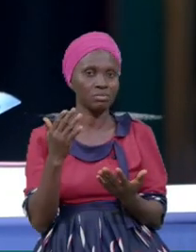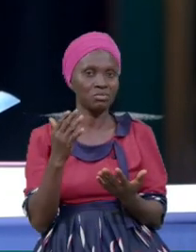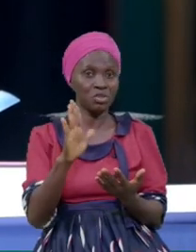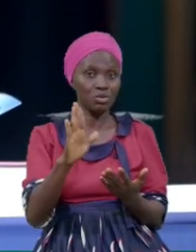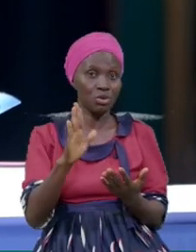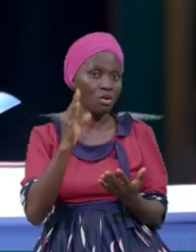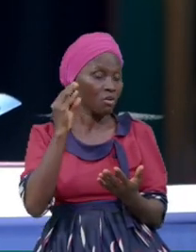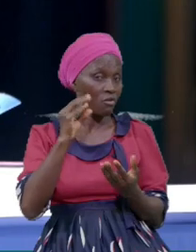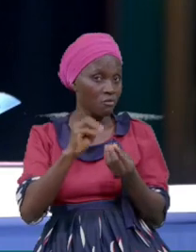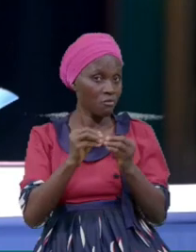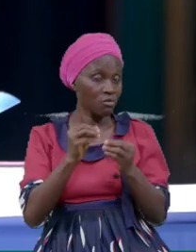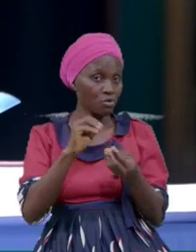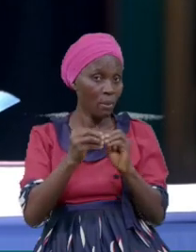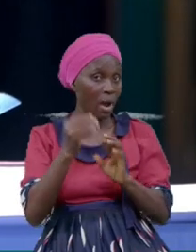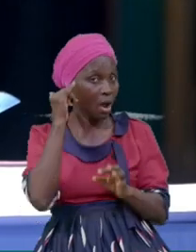et votre adresse